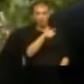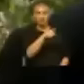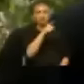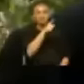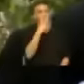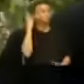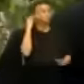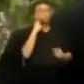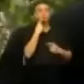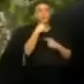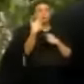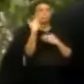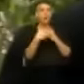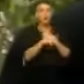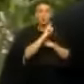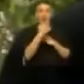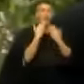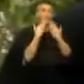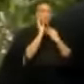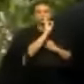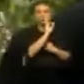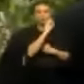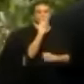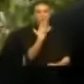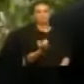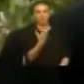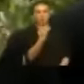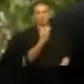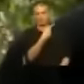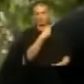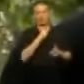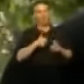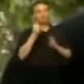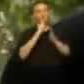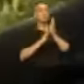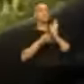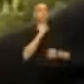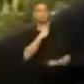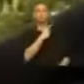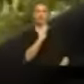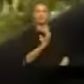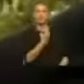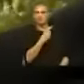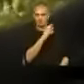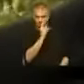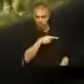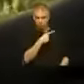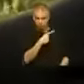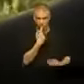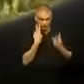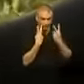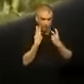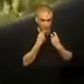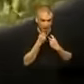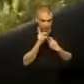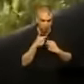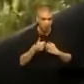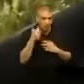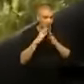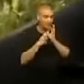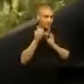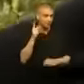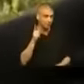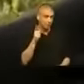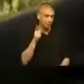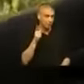השנה האחרונה כל הדיונים שלה מוקלטים על ידי הנהלת בתי המשפט האם יש איזה מידע כלשהו שיש להנהלת בתי